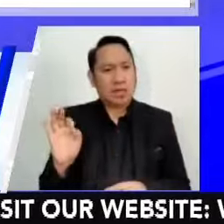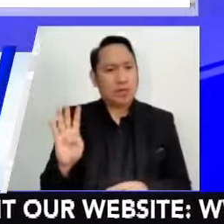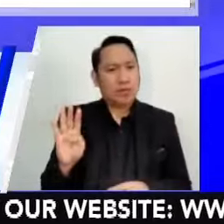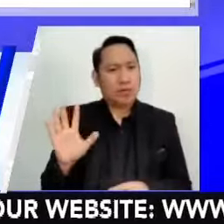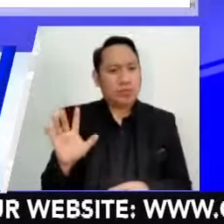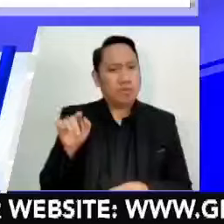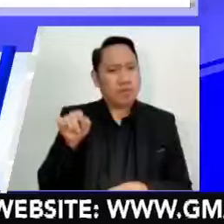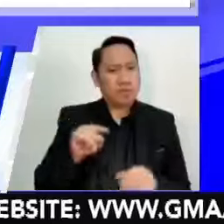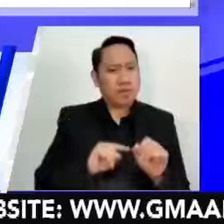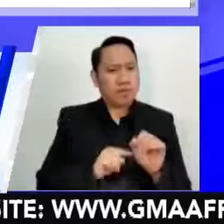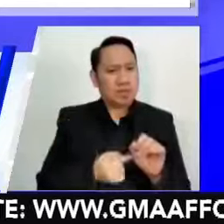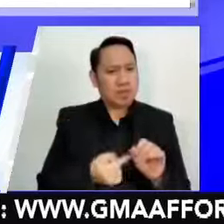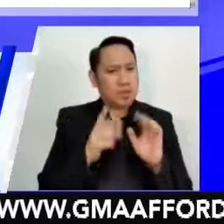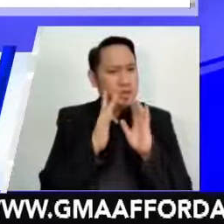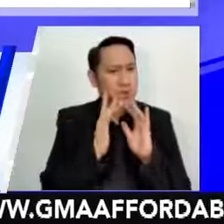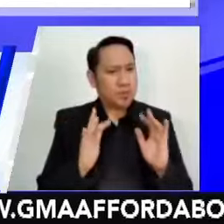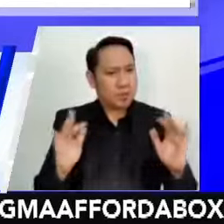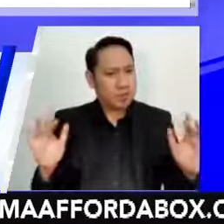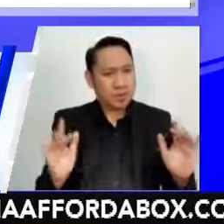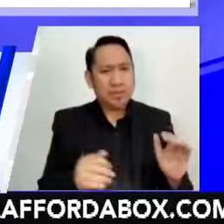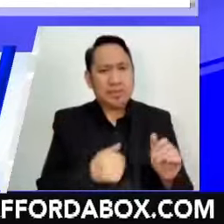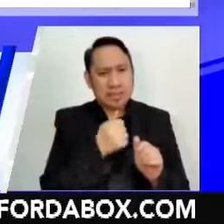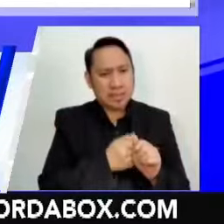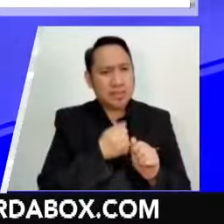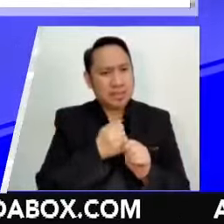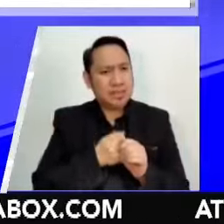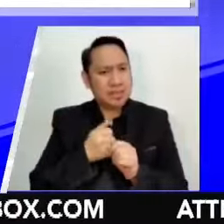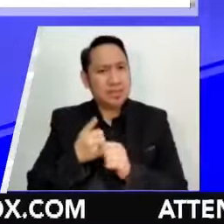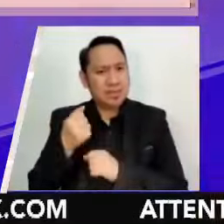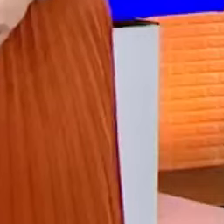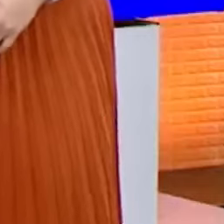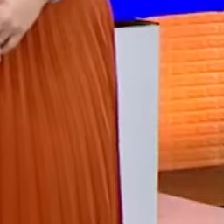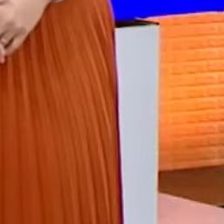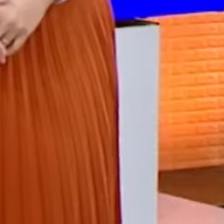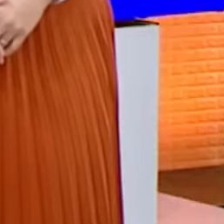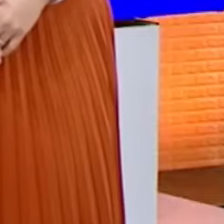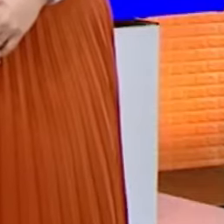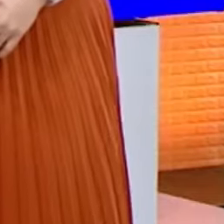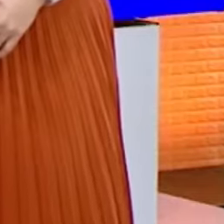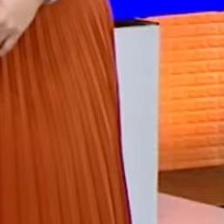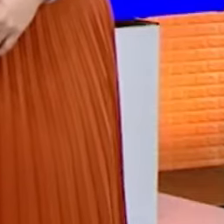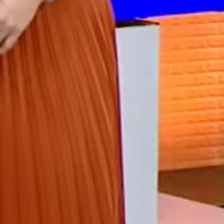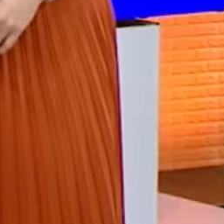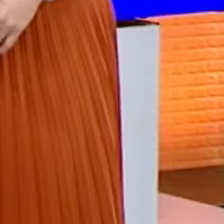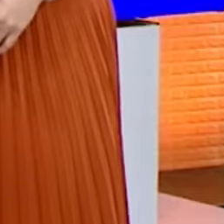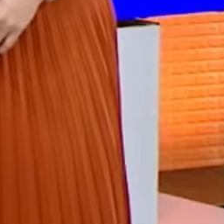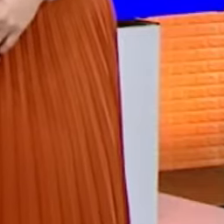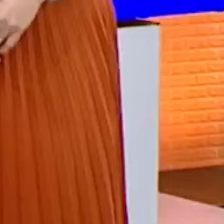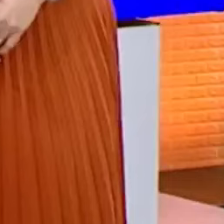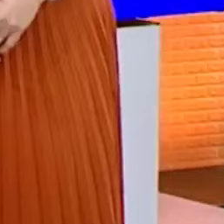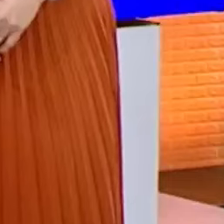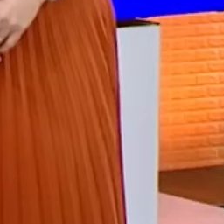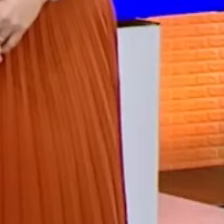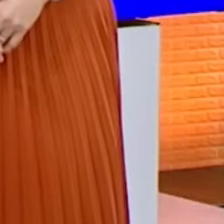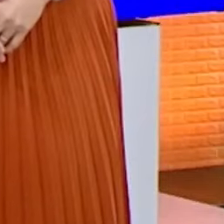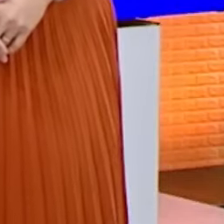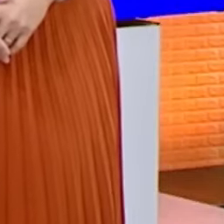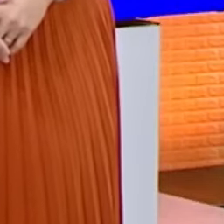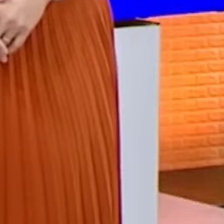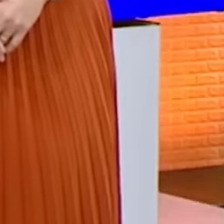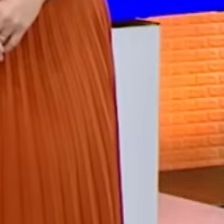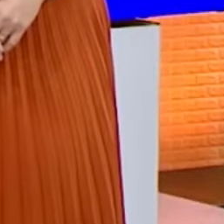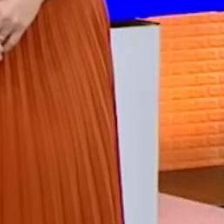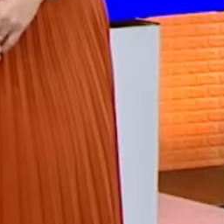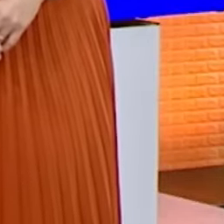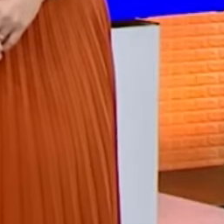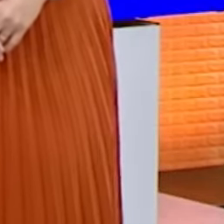Festival na taon-taon idinaraos. Mga kapuso, para una ka sa mga balita, mag-subscribe sa GMA